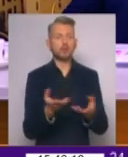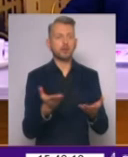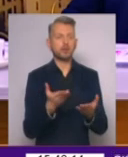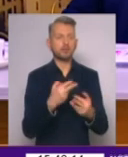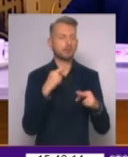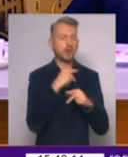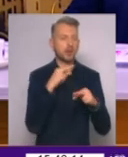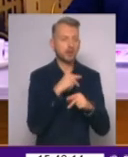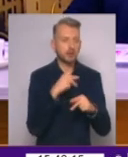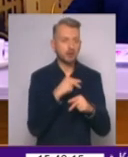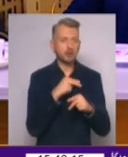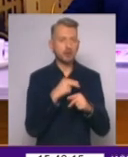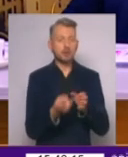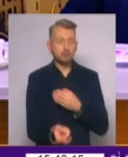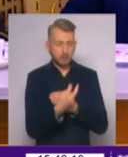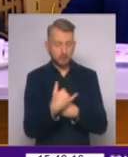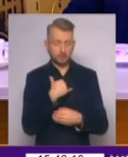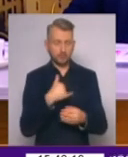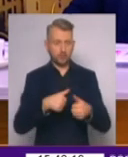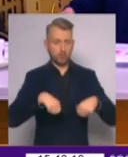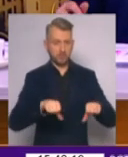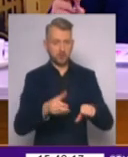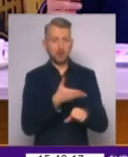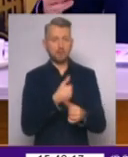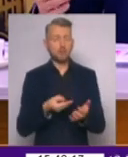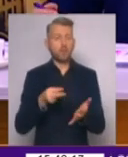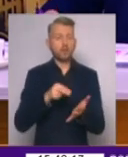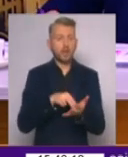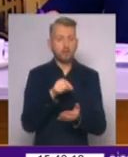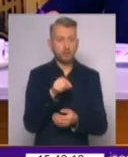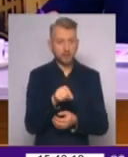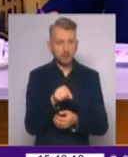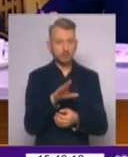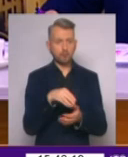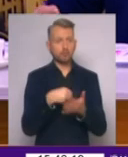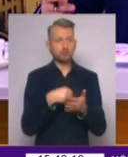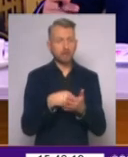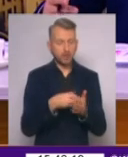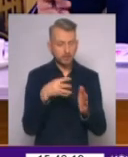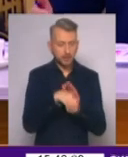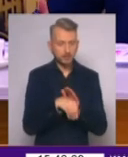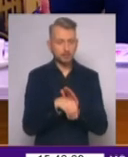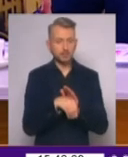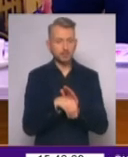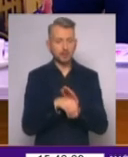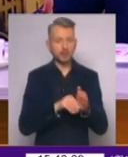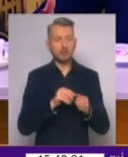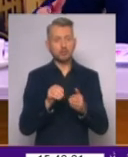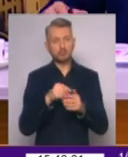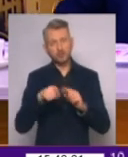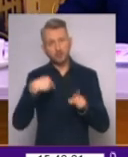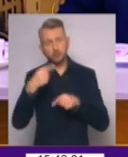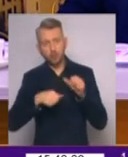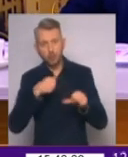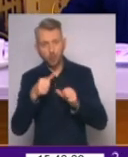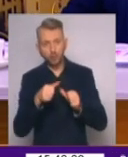лікарський засіб, прийдіть до нас в комісію. Ми це поставимо в бюджет чи наступного року, чи